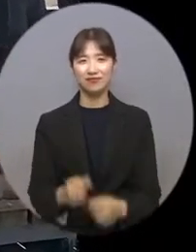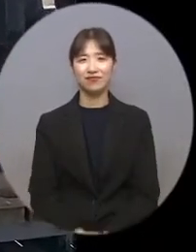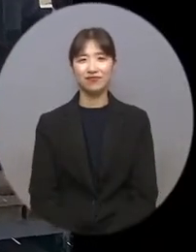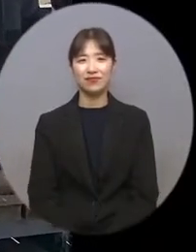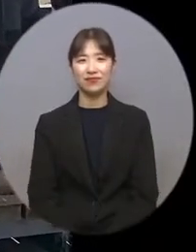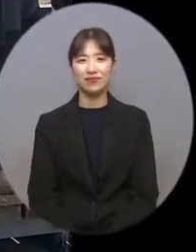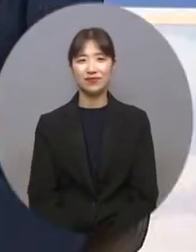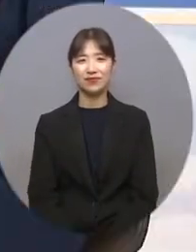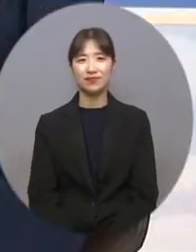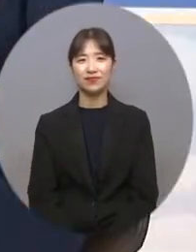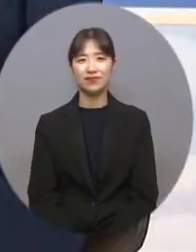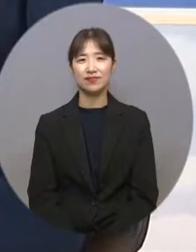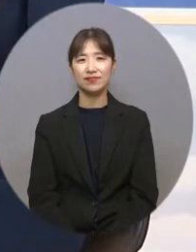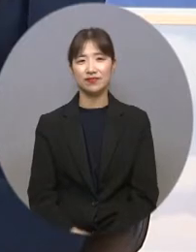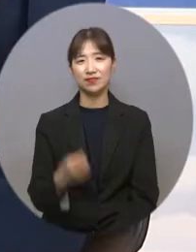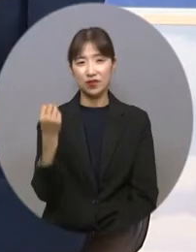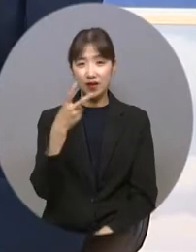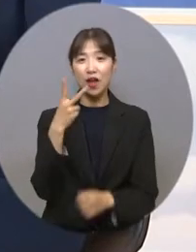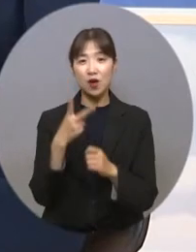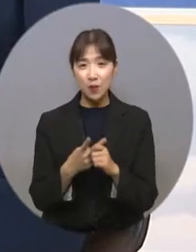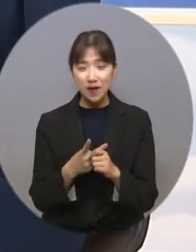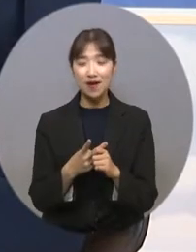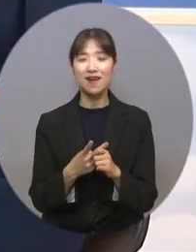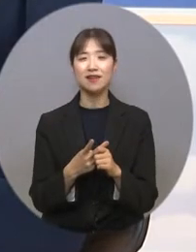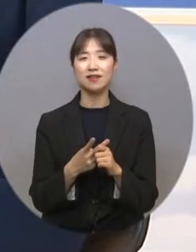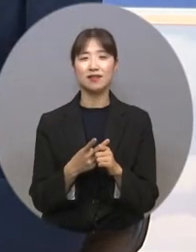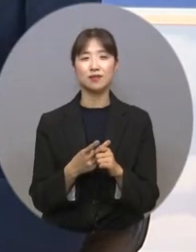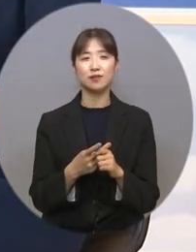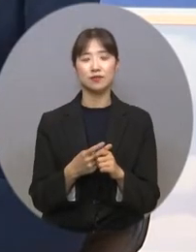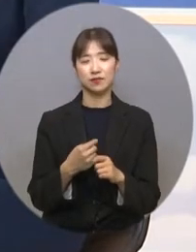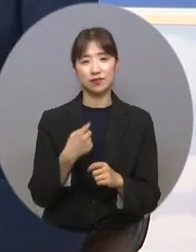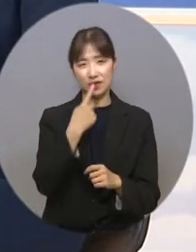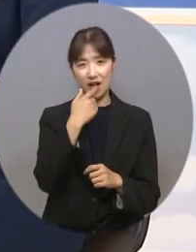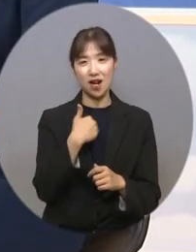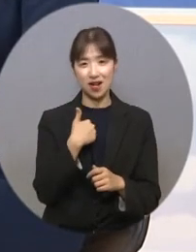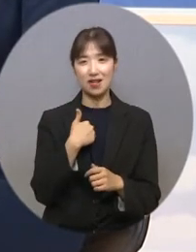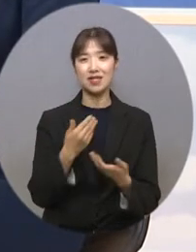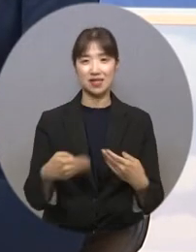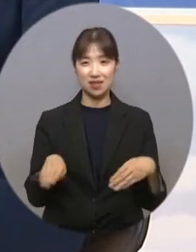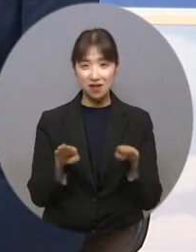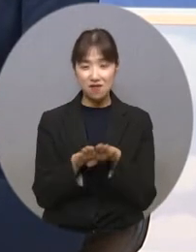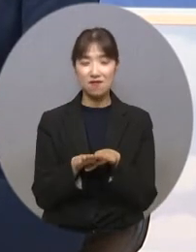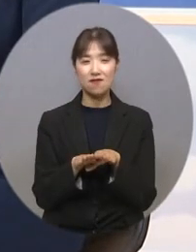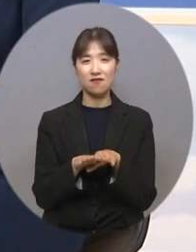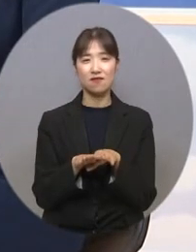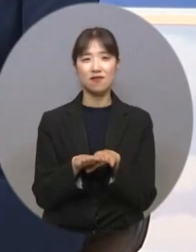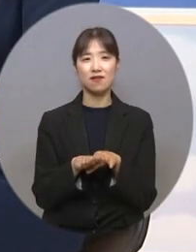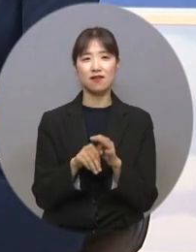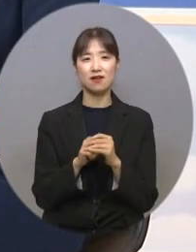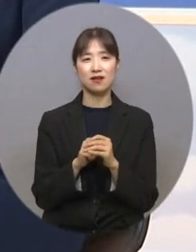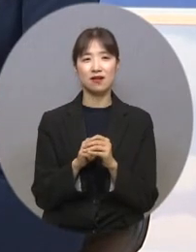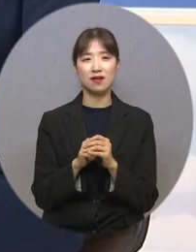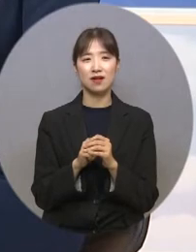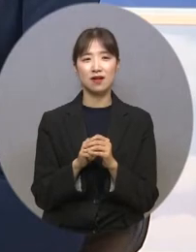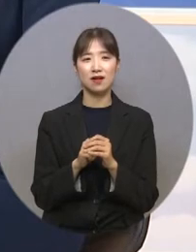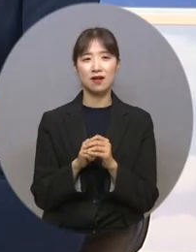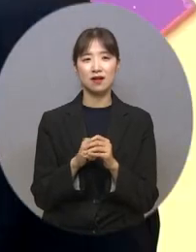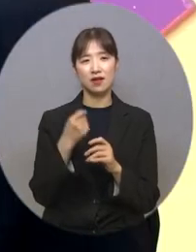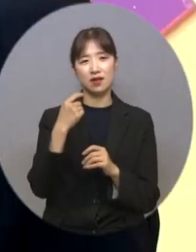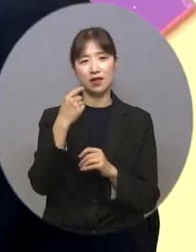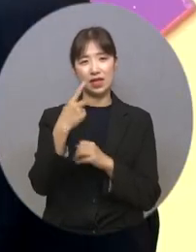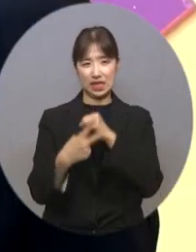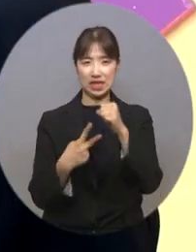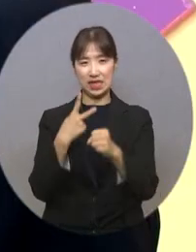네. 또 하나 이제 두 번째는 저희가 꿈을 키우는 세상에서는 이제 매년